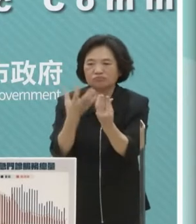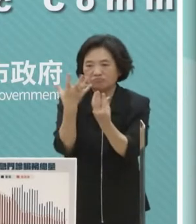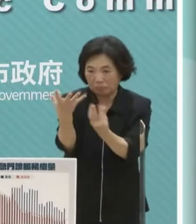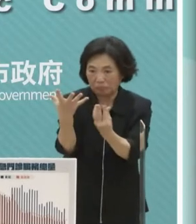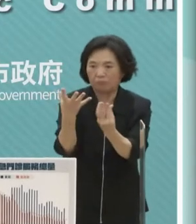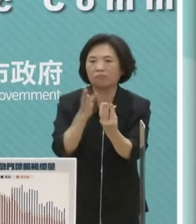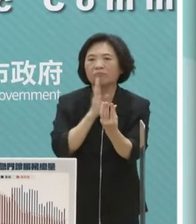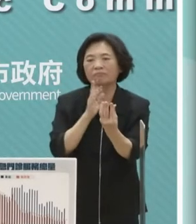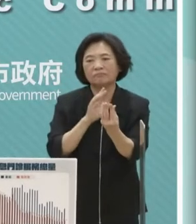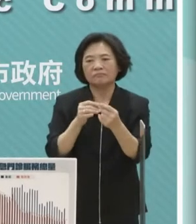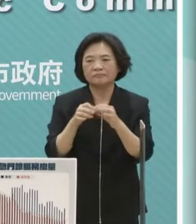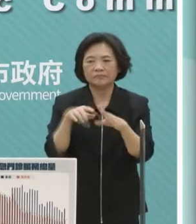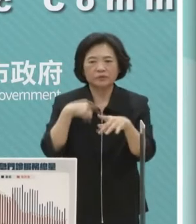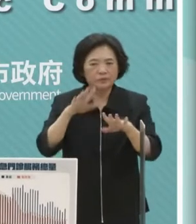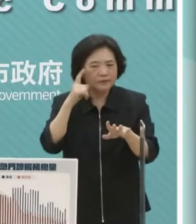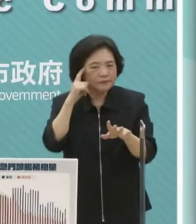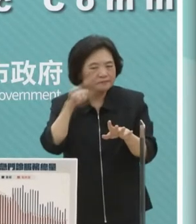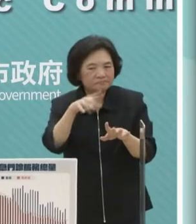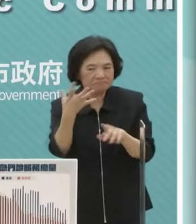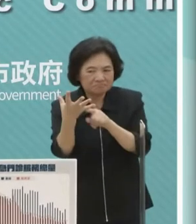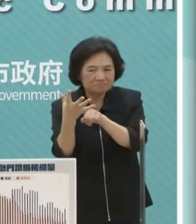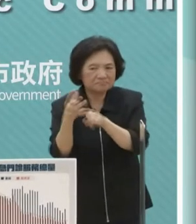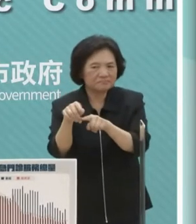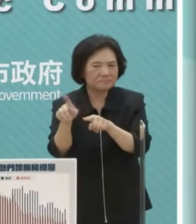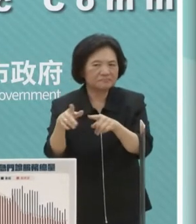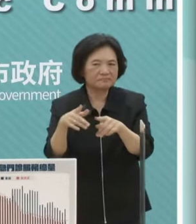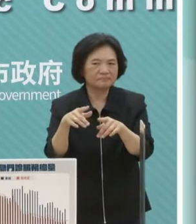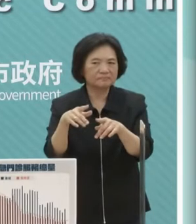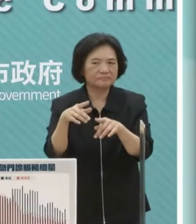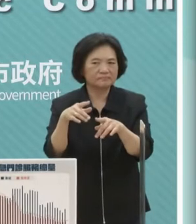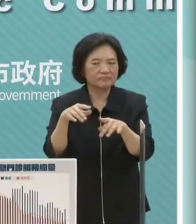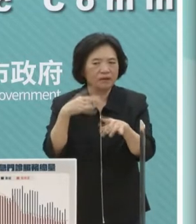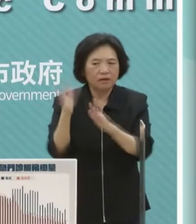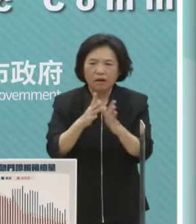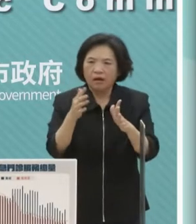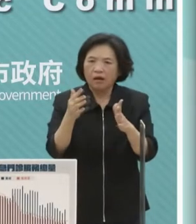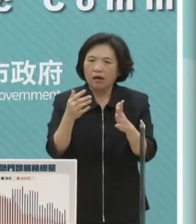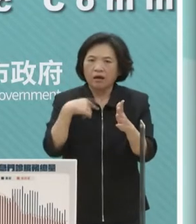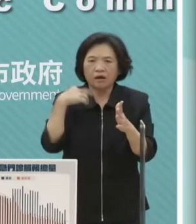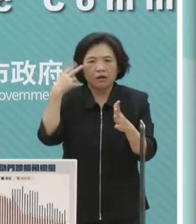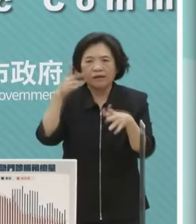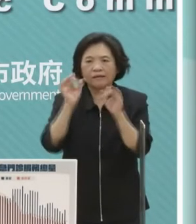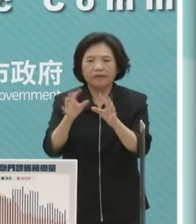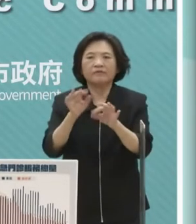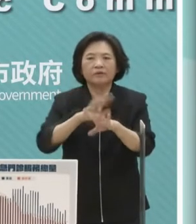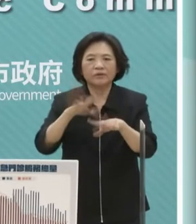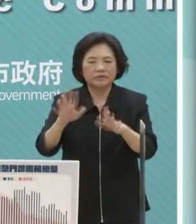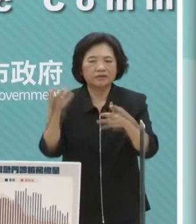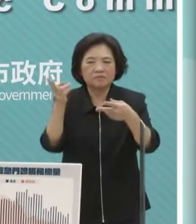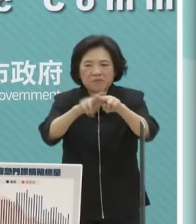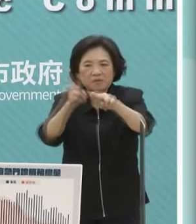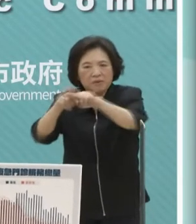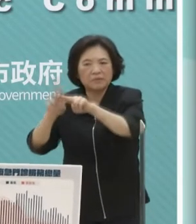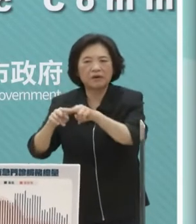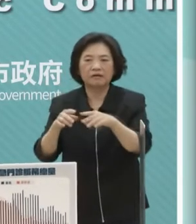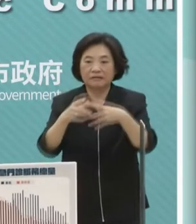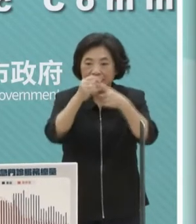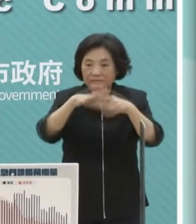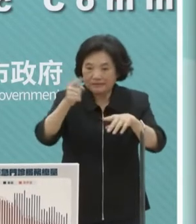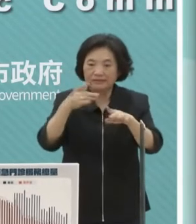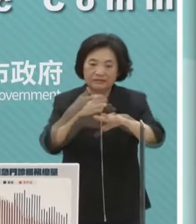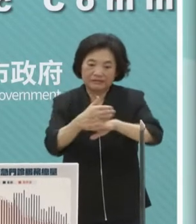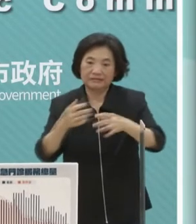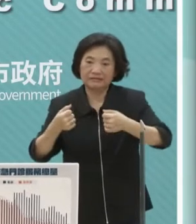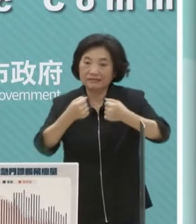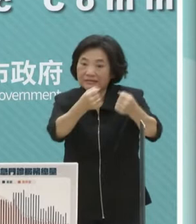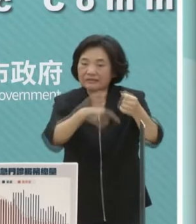这个防疫机门诊的撤退，所以我们第一步是先把车来数停掉，那其他一些比较作业量比较低的防